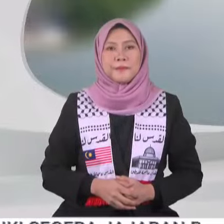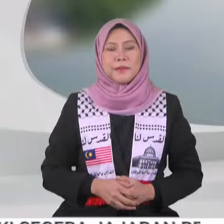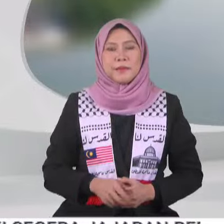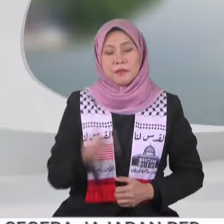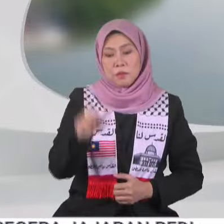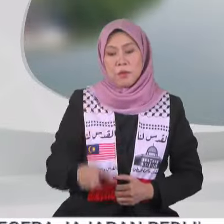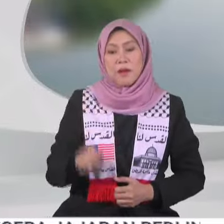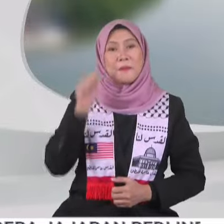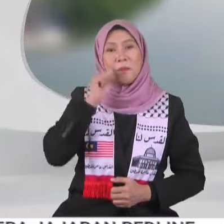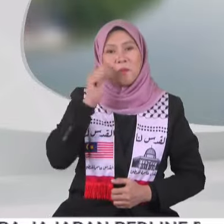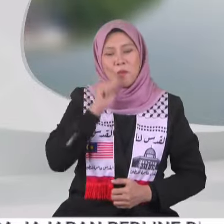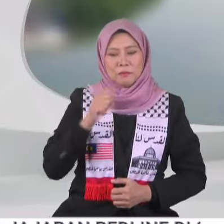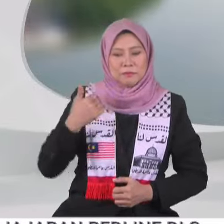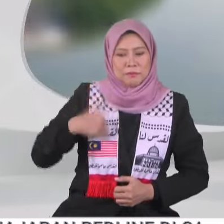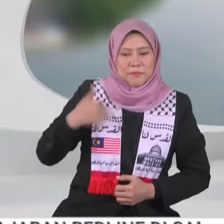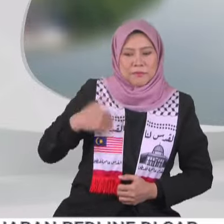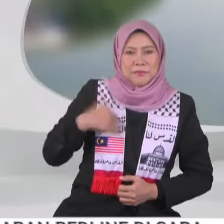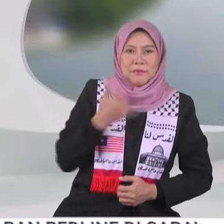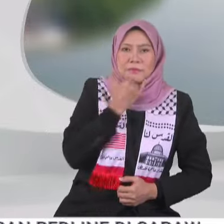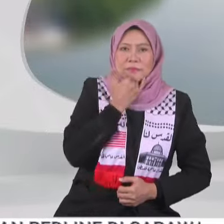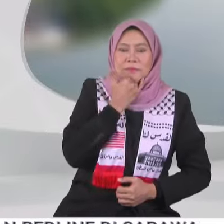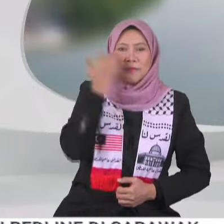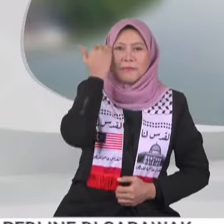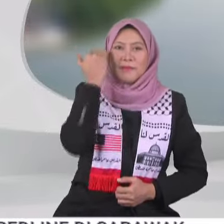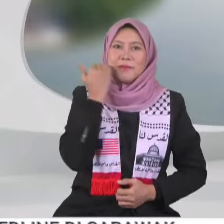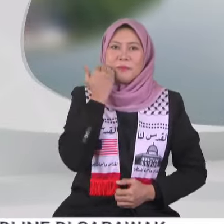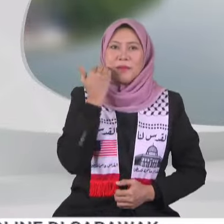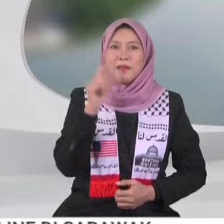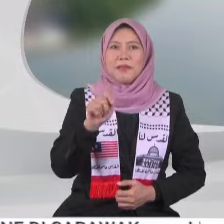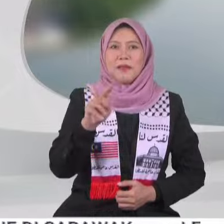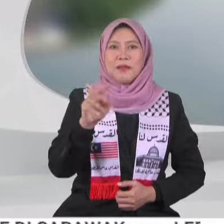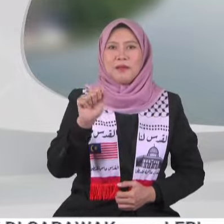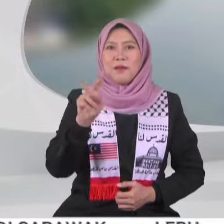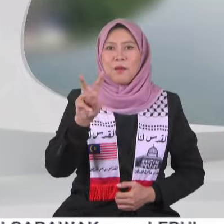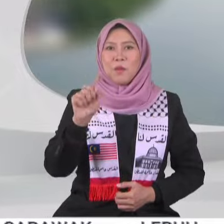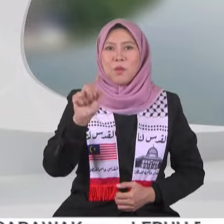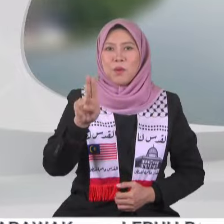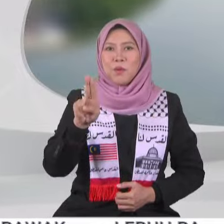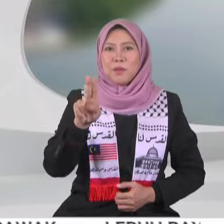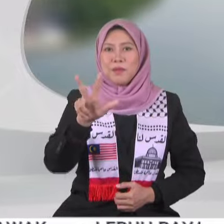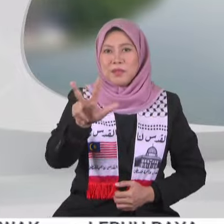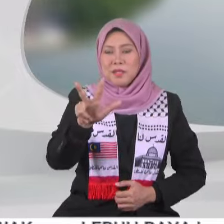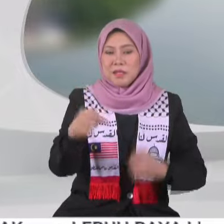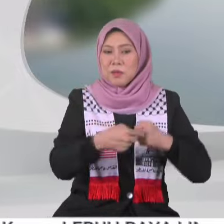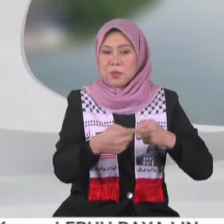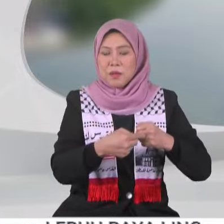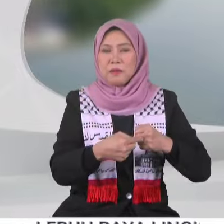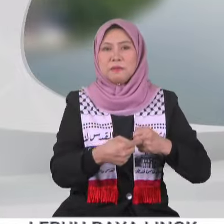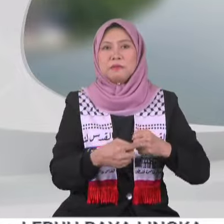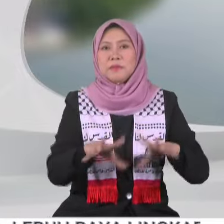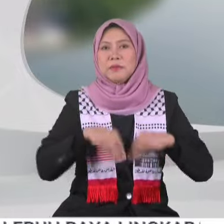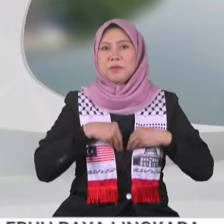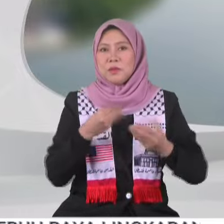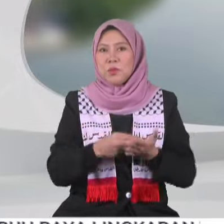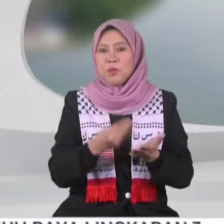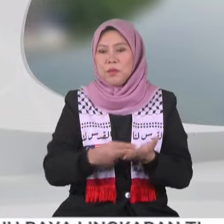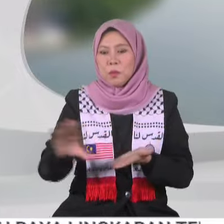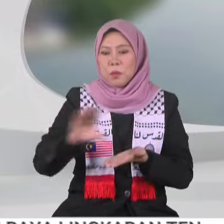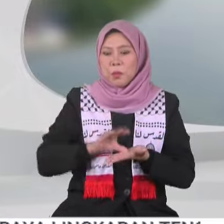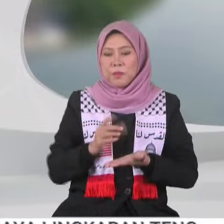Seorang wanita mengaku tidak bersalah di Mahkamah Session Tawau atas 3 pertuduhan menerima deposit daripada orang